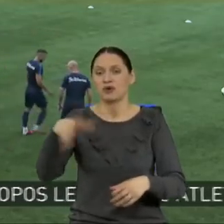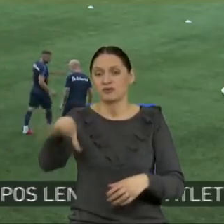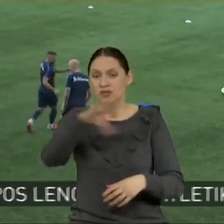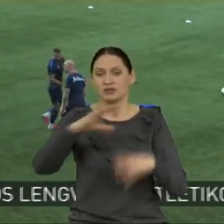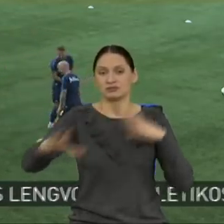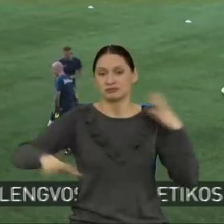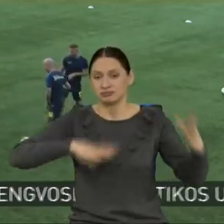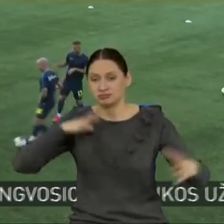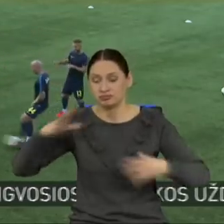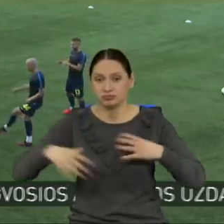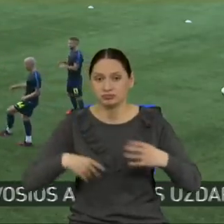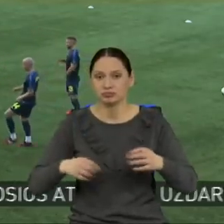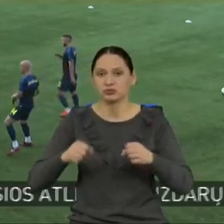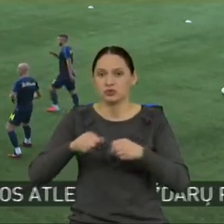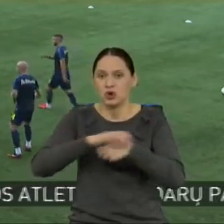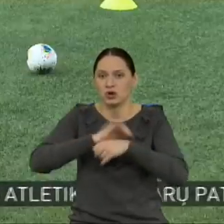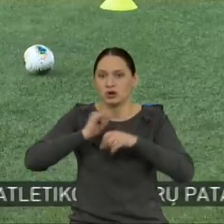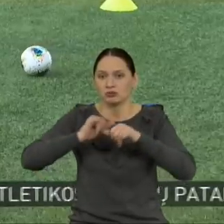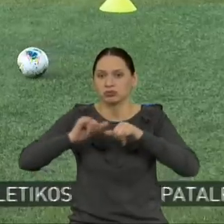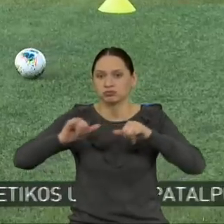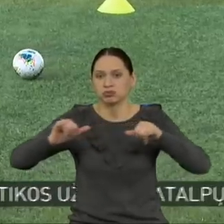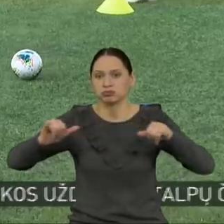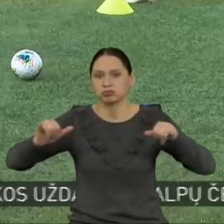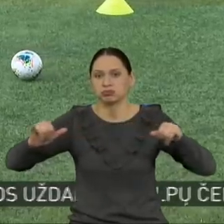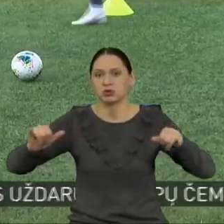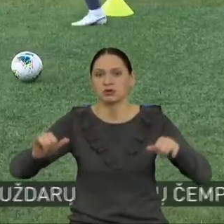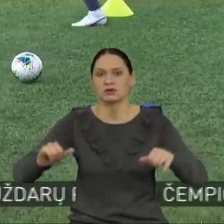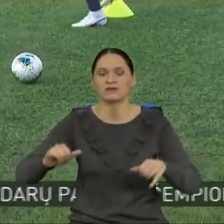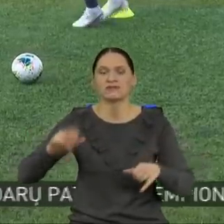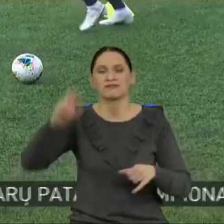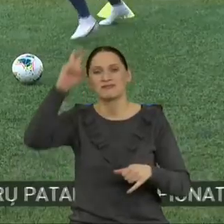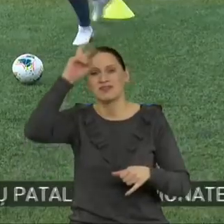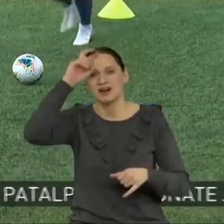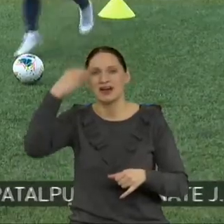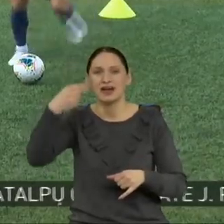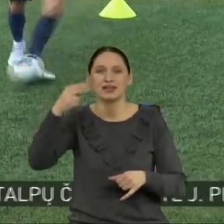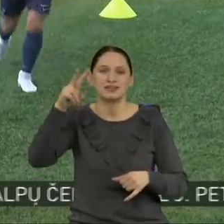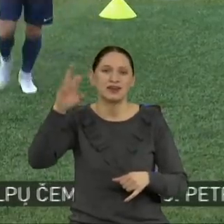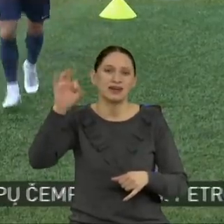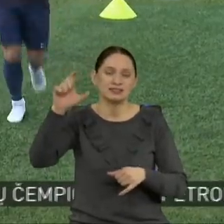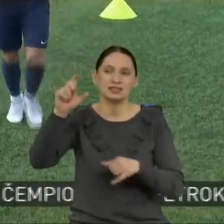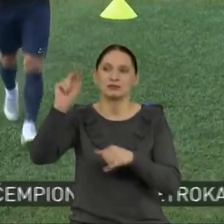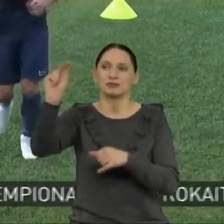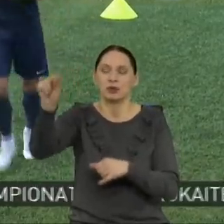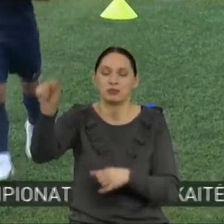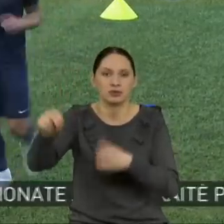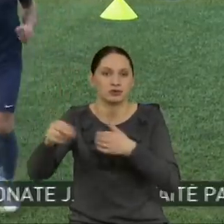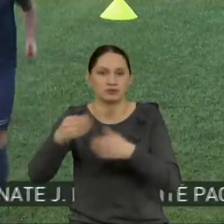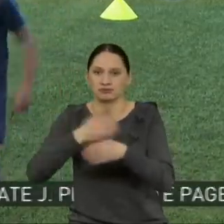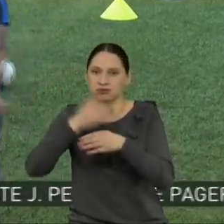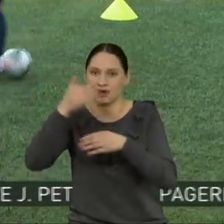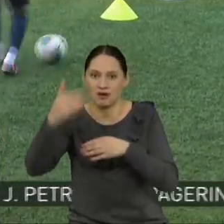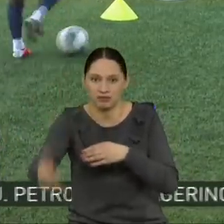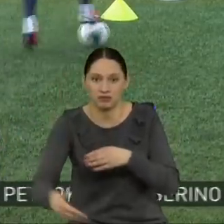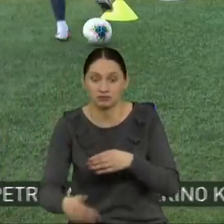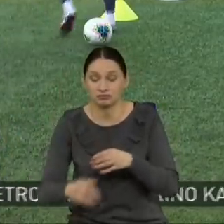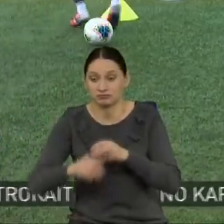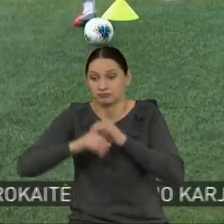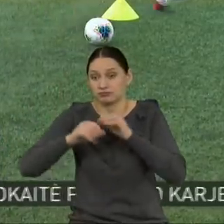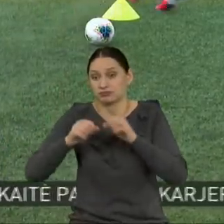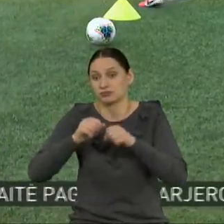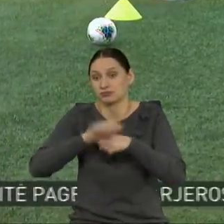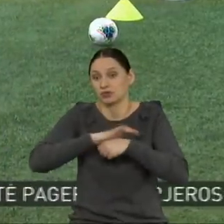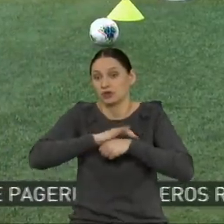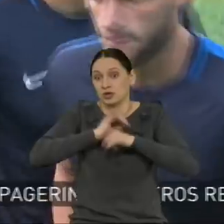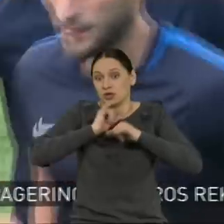ir apie besiplečiantį židinį pavėluotai informavo Nacionalinį visuomenės sveikatos centrą. Tai lėmė nekontroliuojamai išplitusį